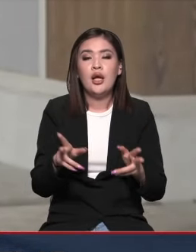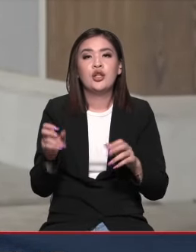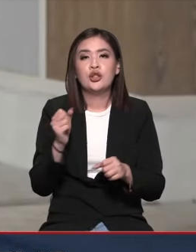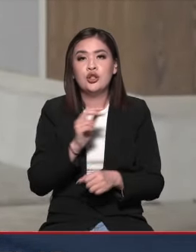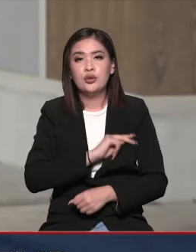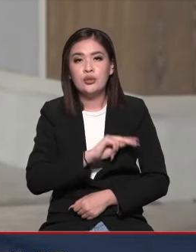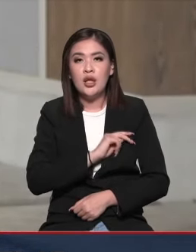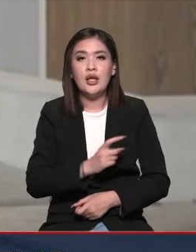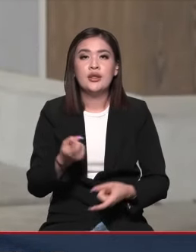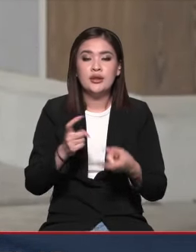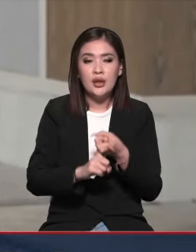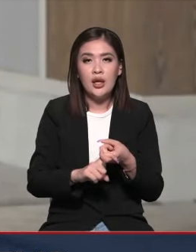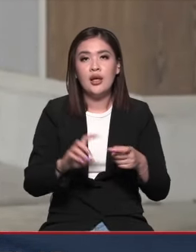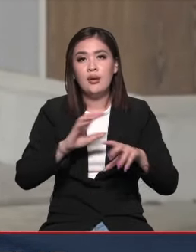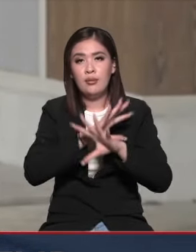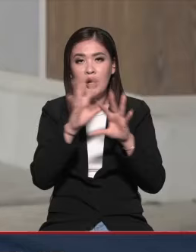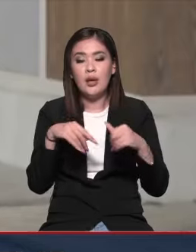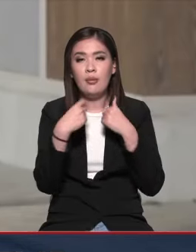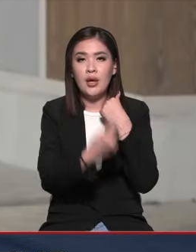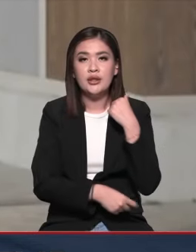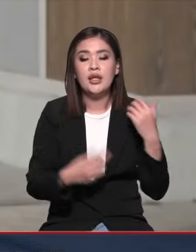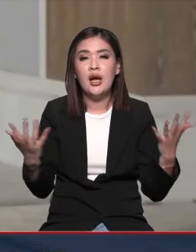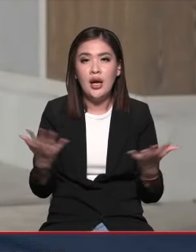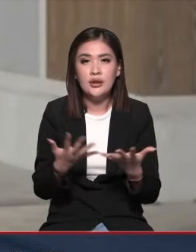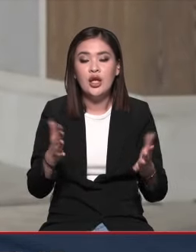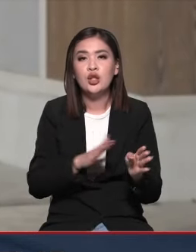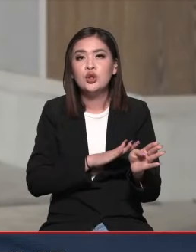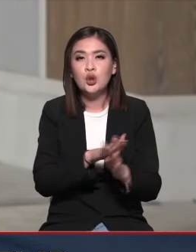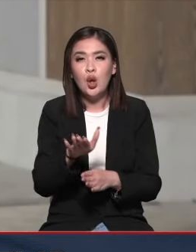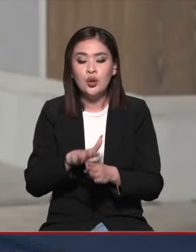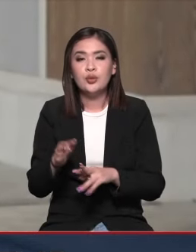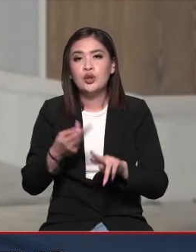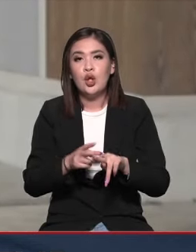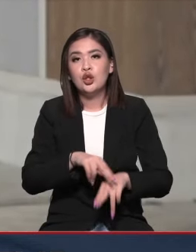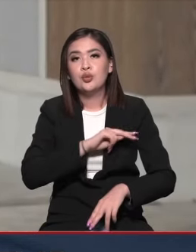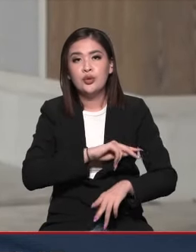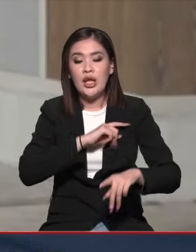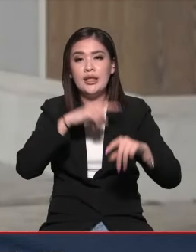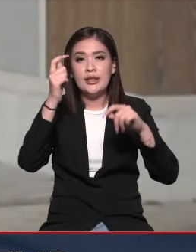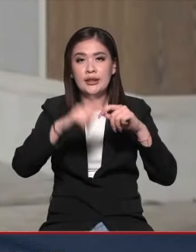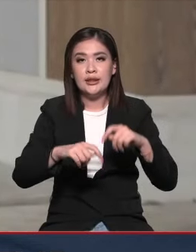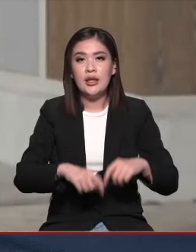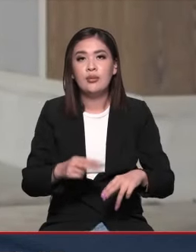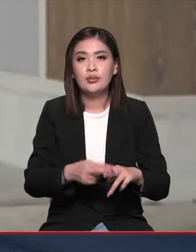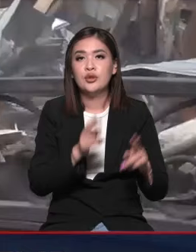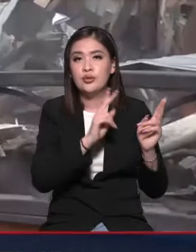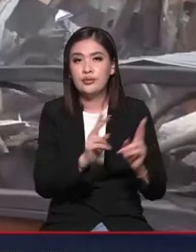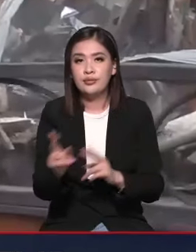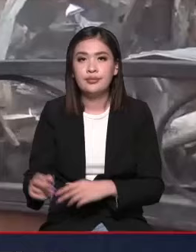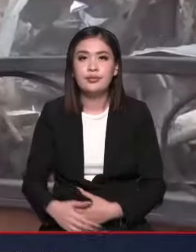жатыр, стандарттарға сай ма, құрылыс материалдары қандай деп толығымен сол жұмыстарды тексеріп бақылап, өз жіті қадағалауда ұстап